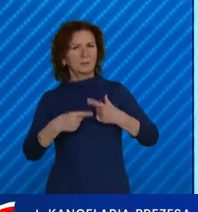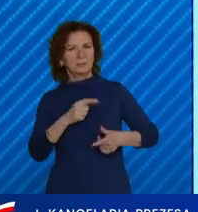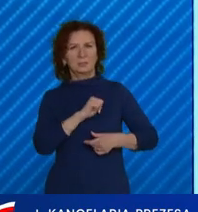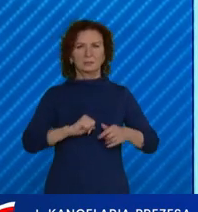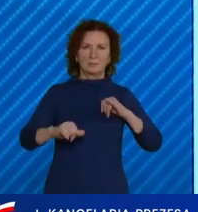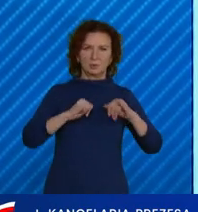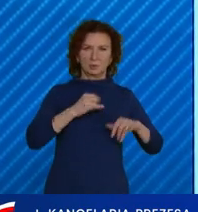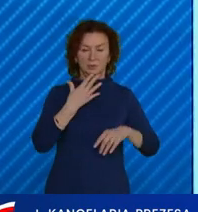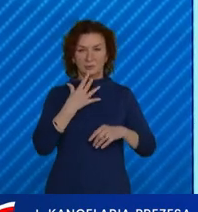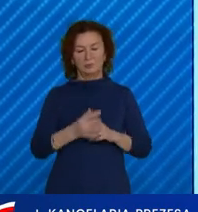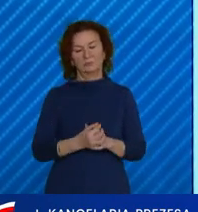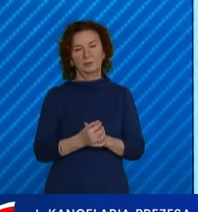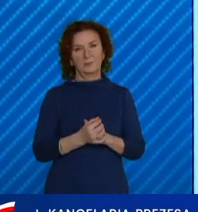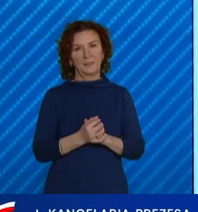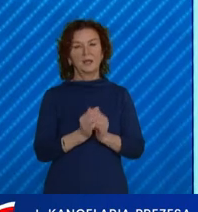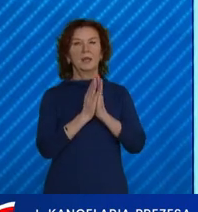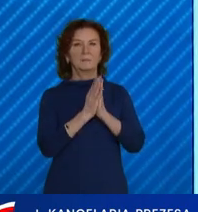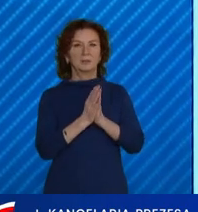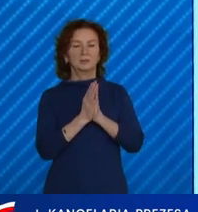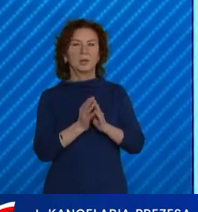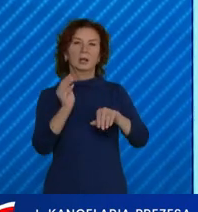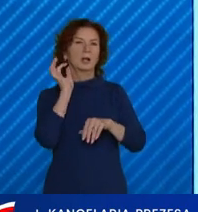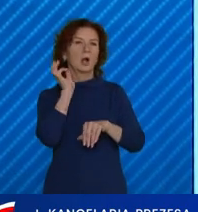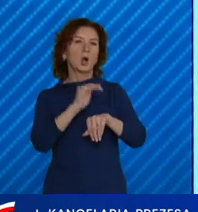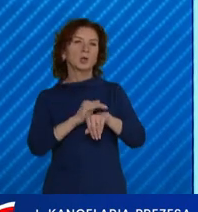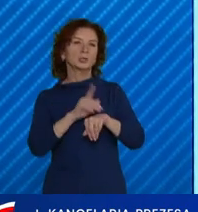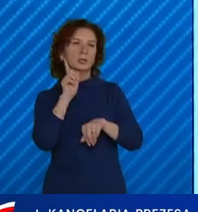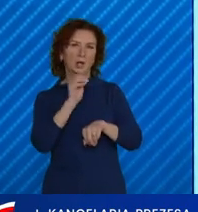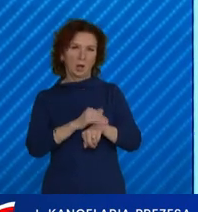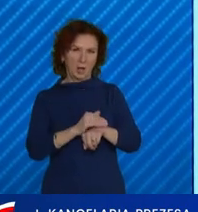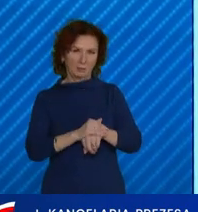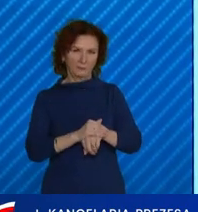samorządowców. Zwracam się do koleżanek i kolegów,